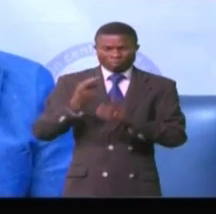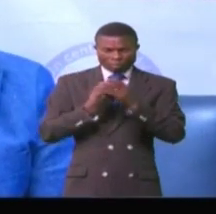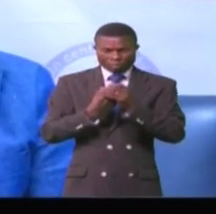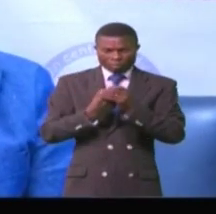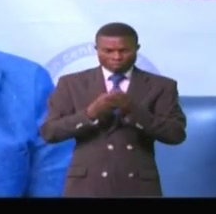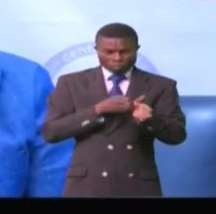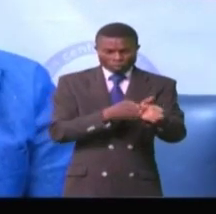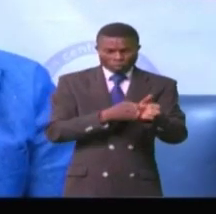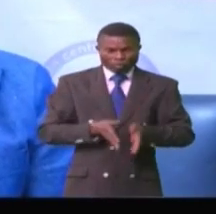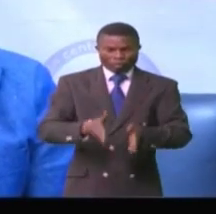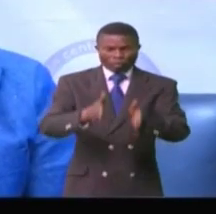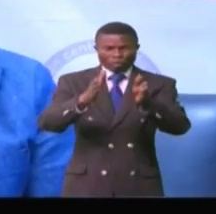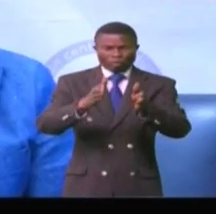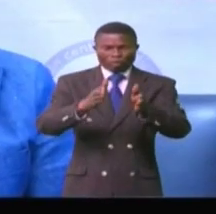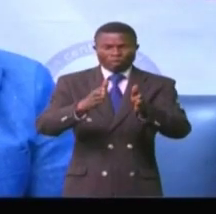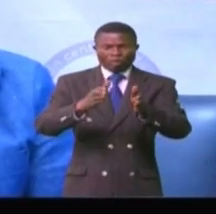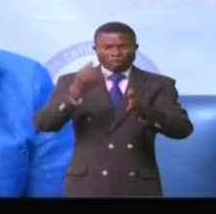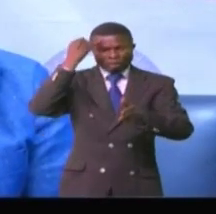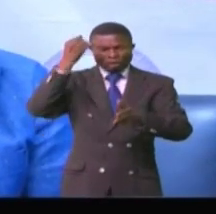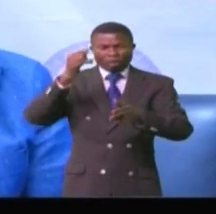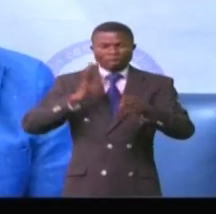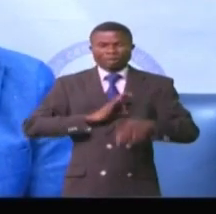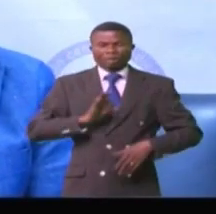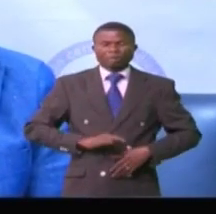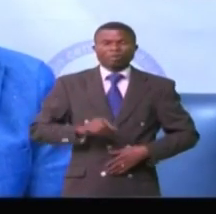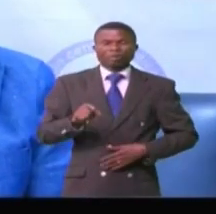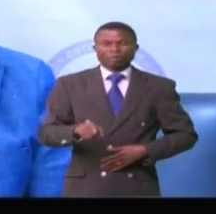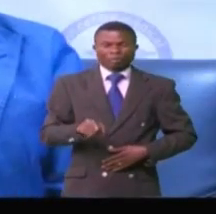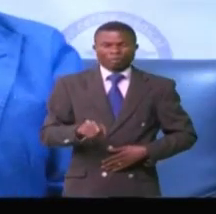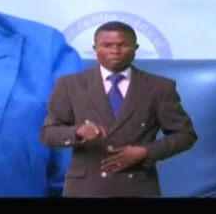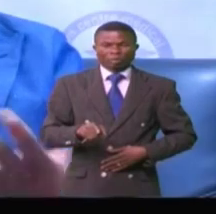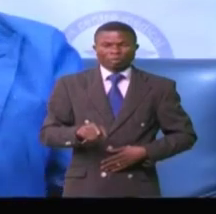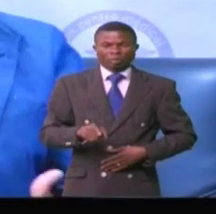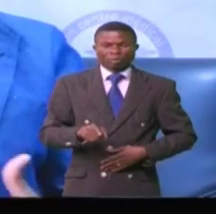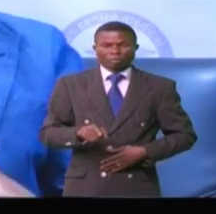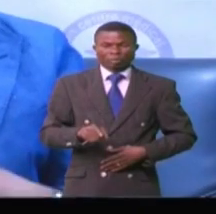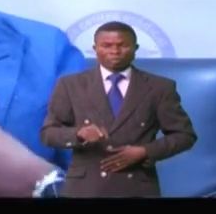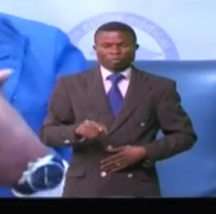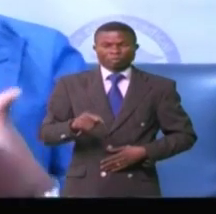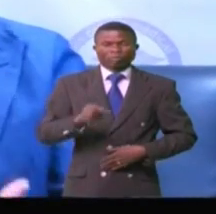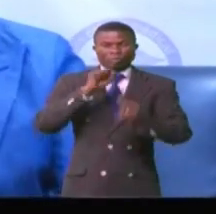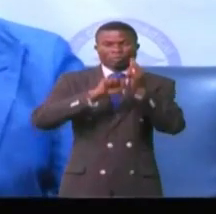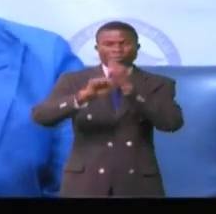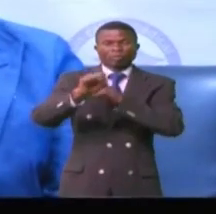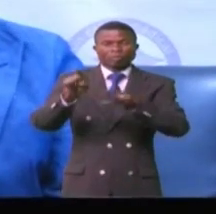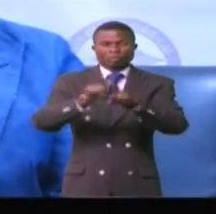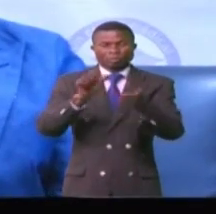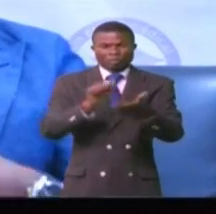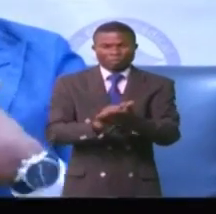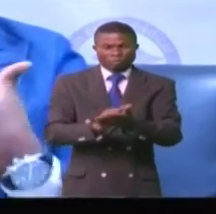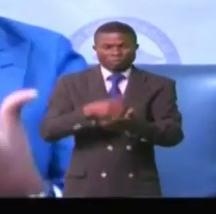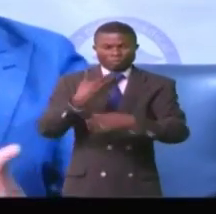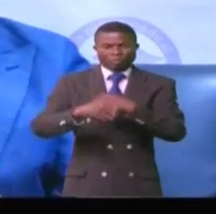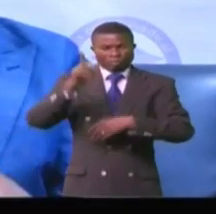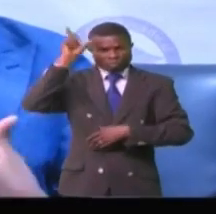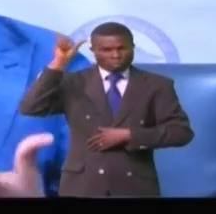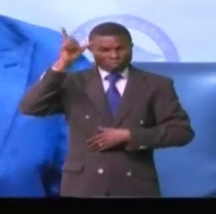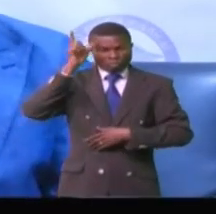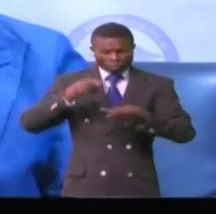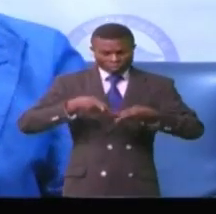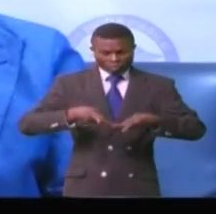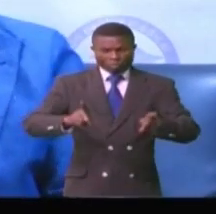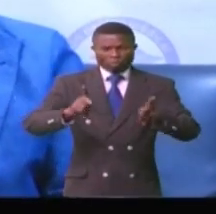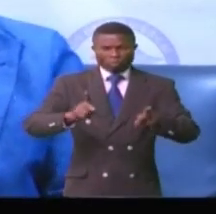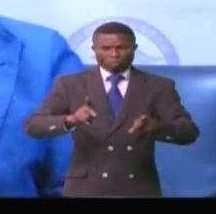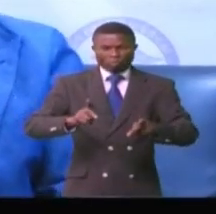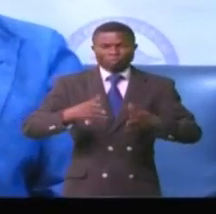de l'État, son Excellence Félix-Antoine Tshisekedi Tshilombo, que ce type de campagne se fasse à Lubumbashi et que ça permette à